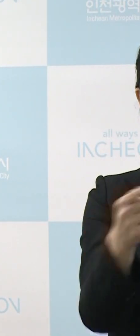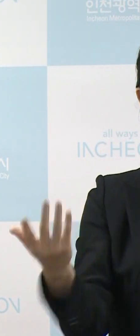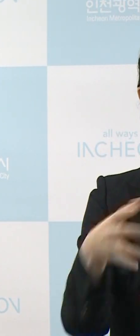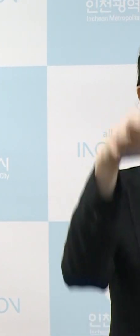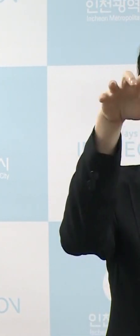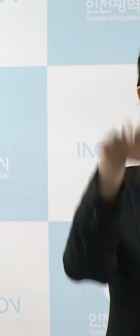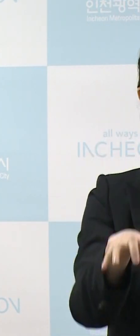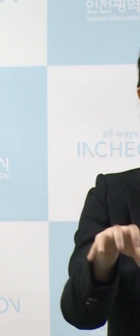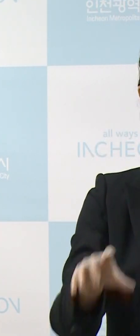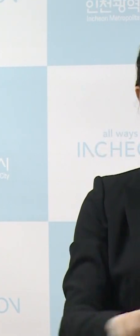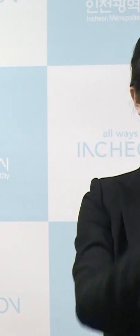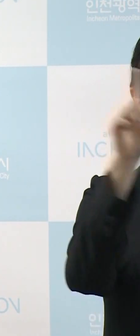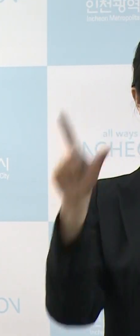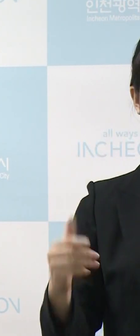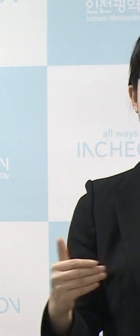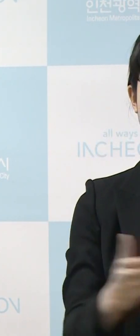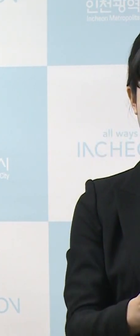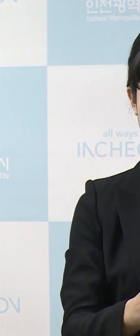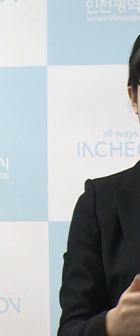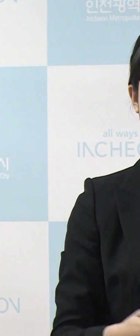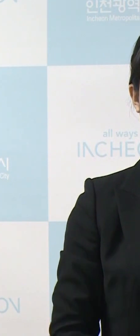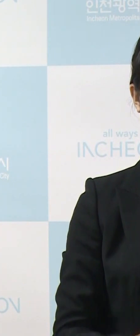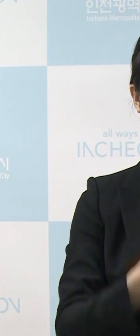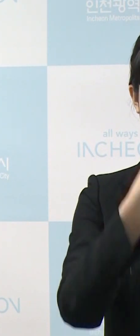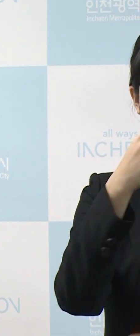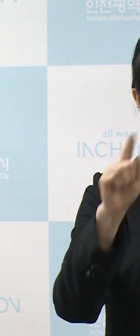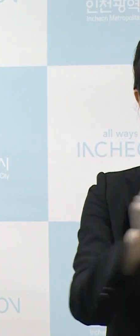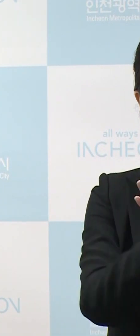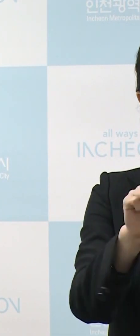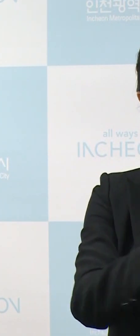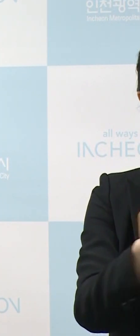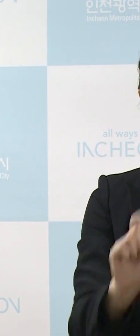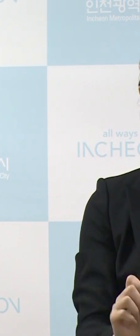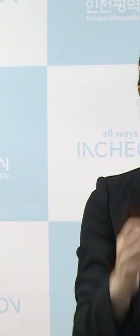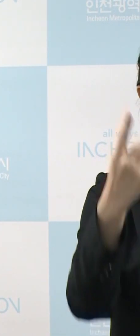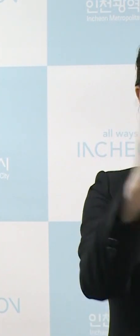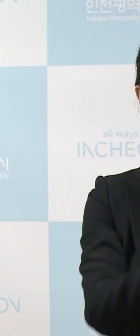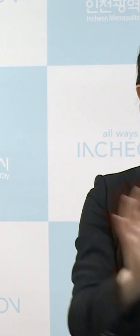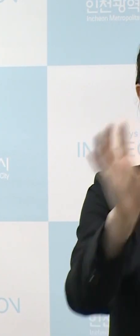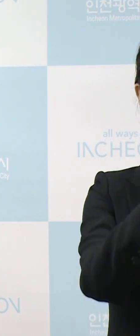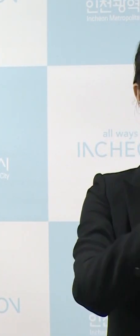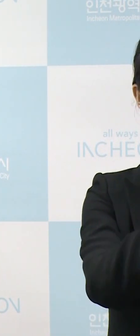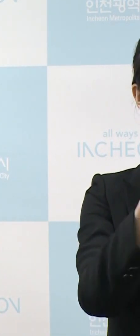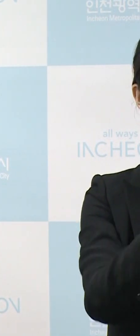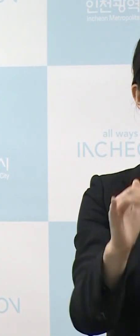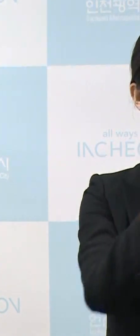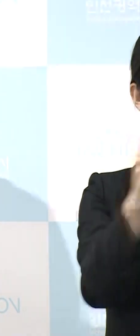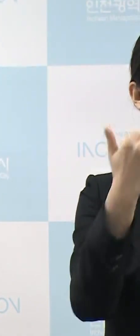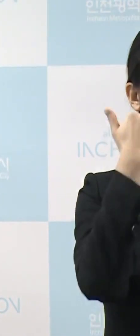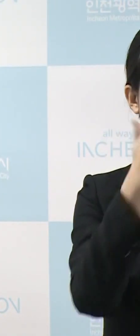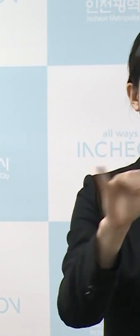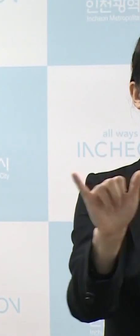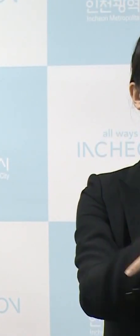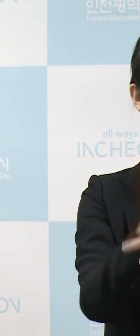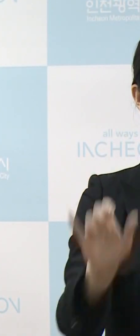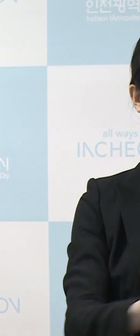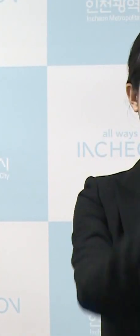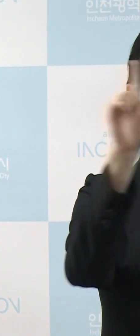해왔던 것으로 조사되었습니다. 밀접 접촉을 통한 추가 확진 환자 1명은 연수구